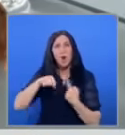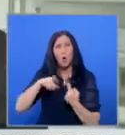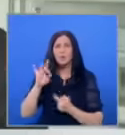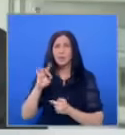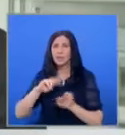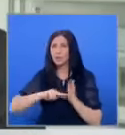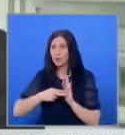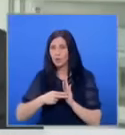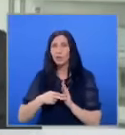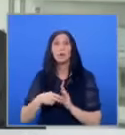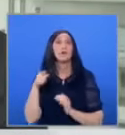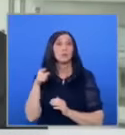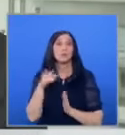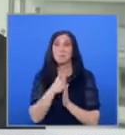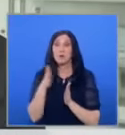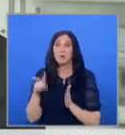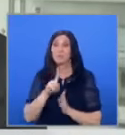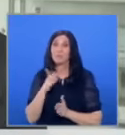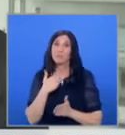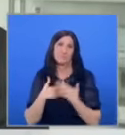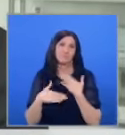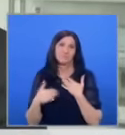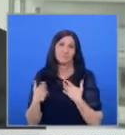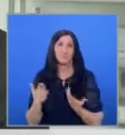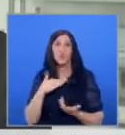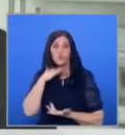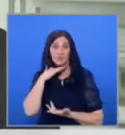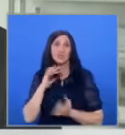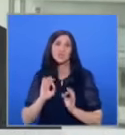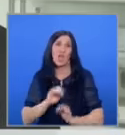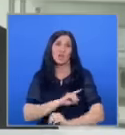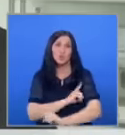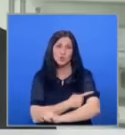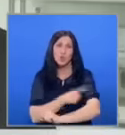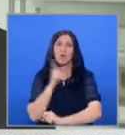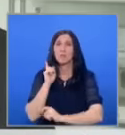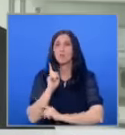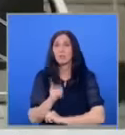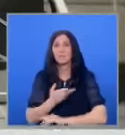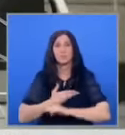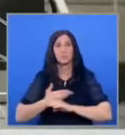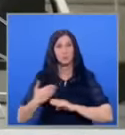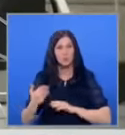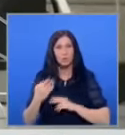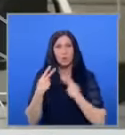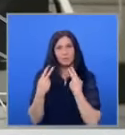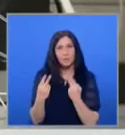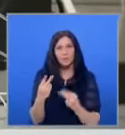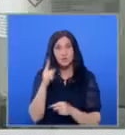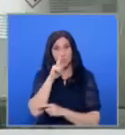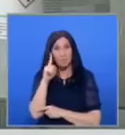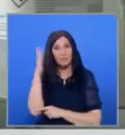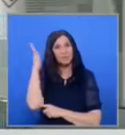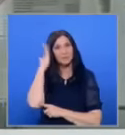на юли. Но и този период не е удовлетворяващ, така че усилията трябва да продължат. Наличните към момента